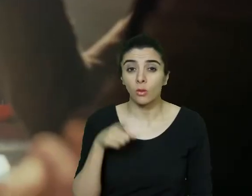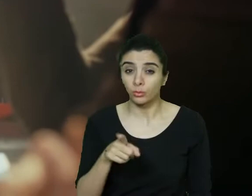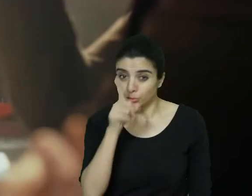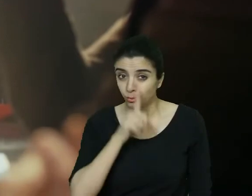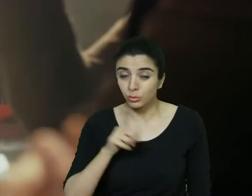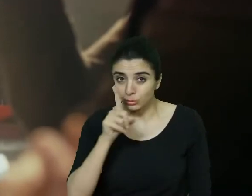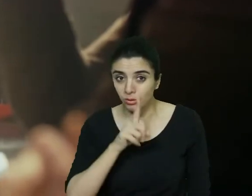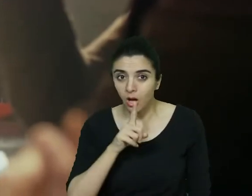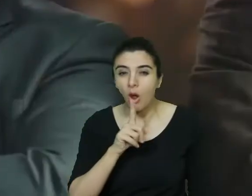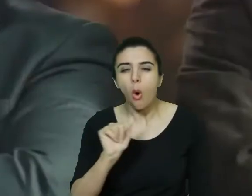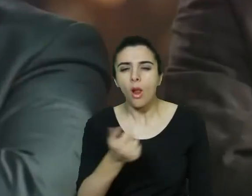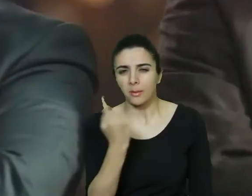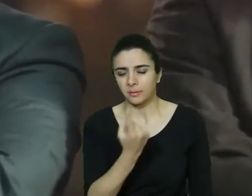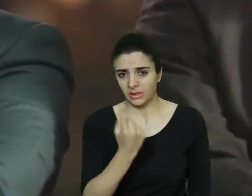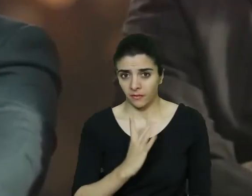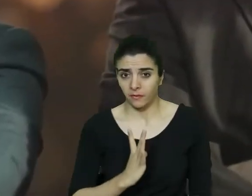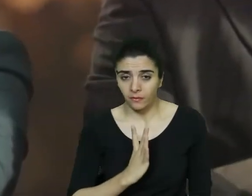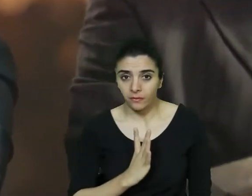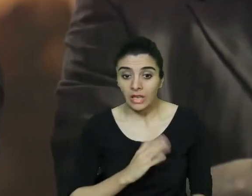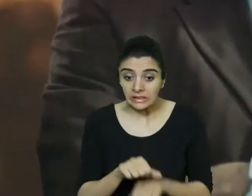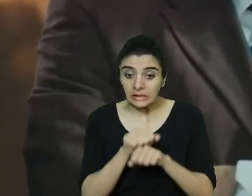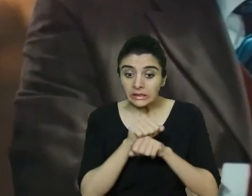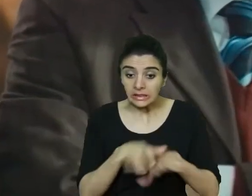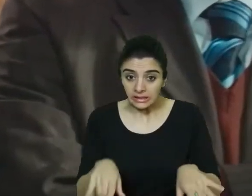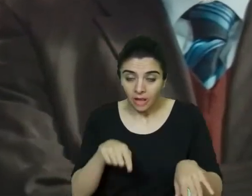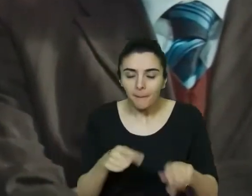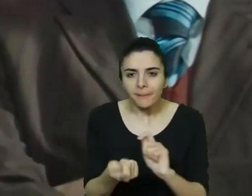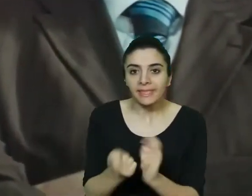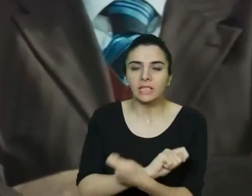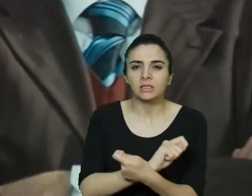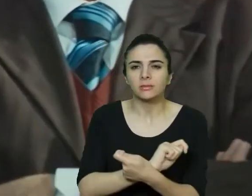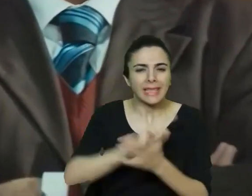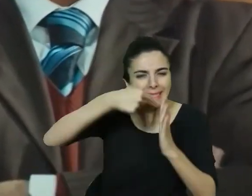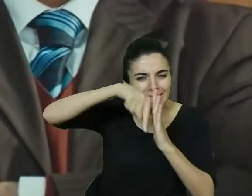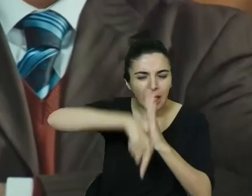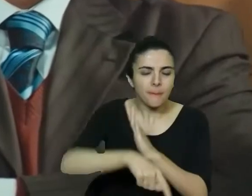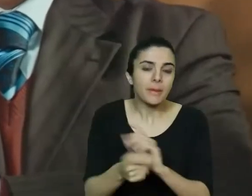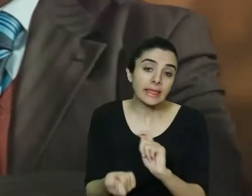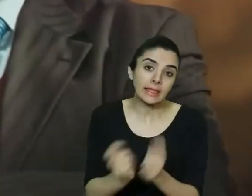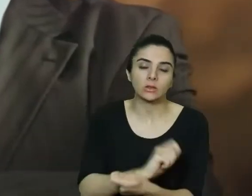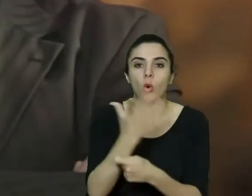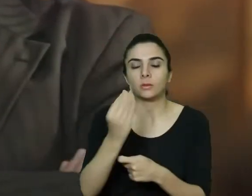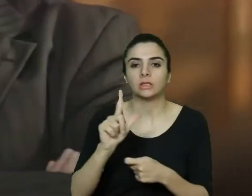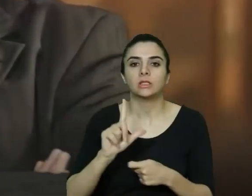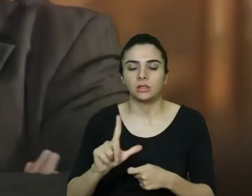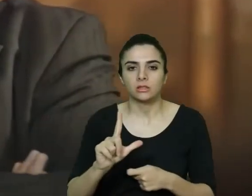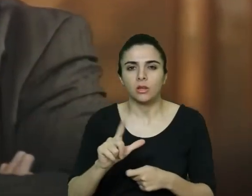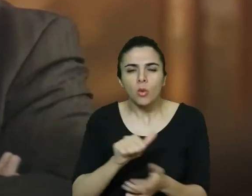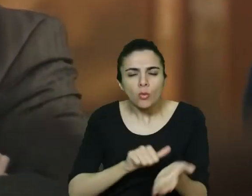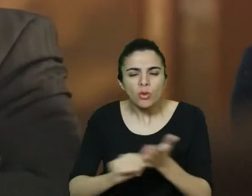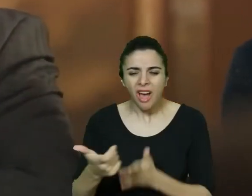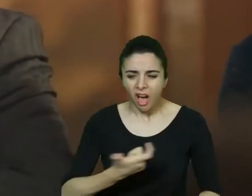nedenle önemli olan sistemin değişmesi. Hem de kökten. Kollarını birleştirip dikkatle dinliyorlar.